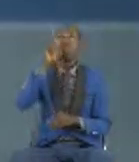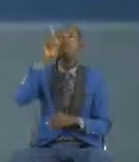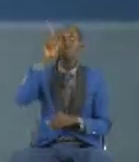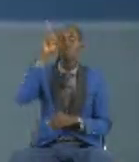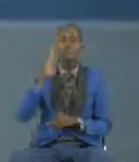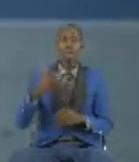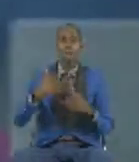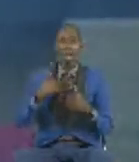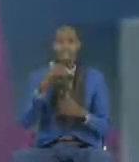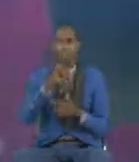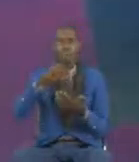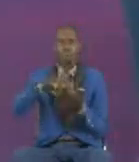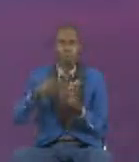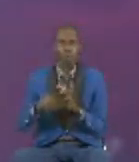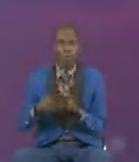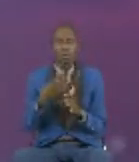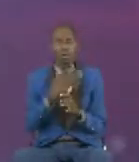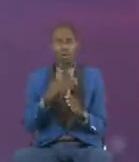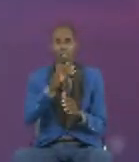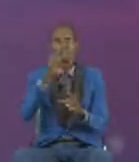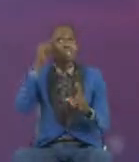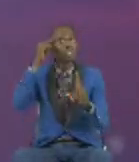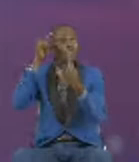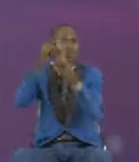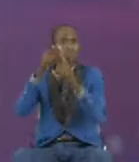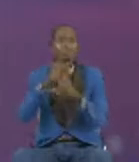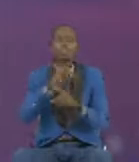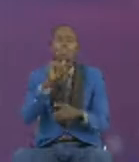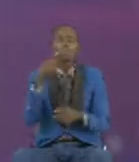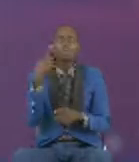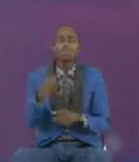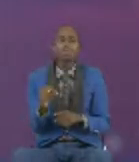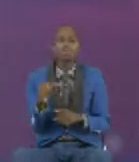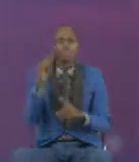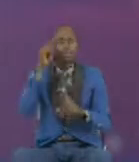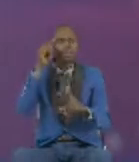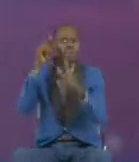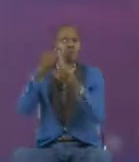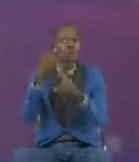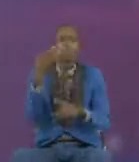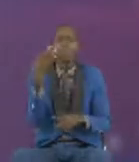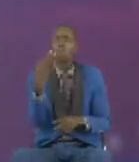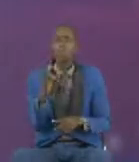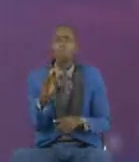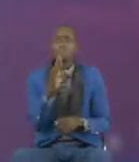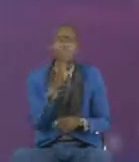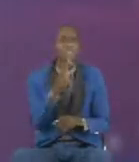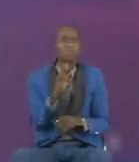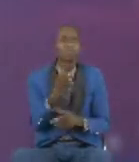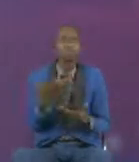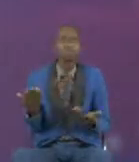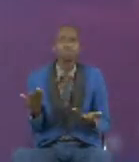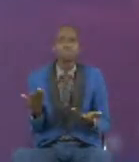but. Mais ce n'est pas un but de médiocrité, ce n'est pas un but d'être